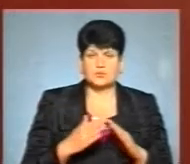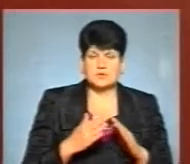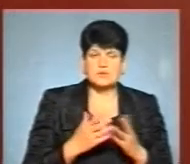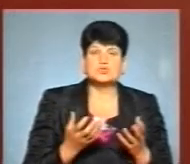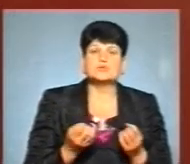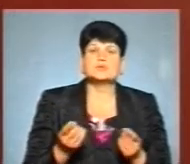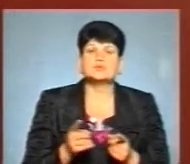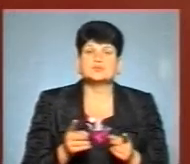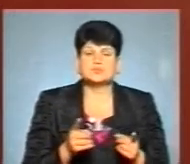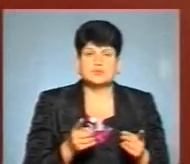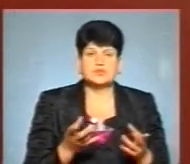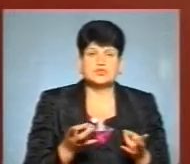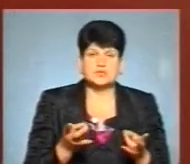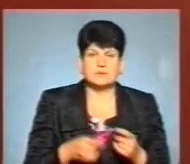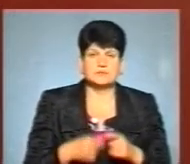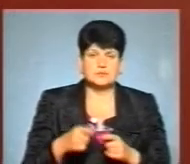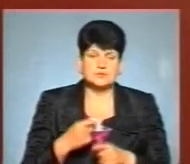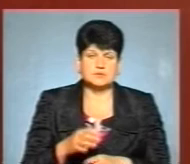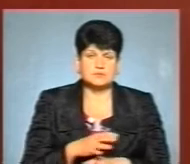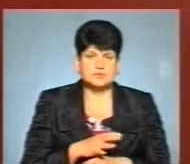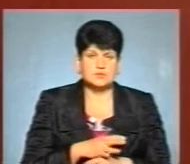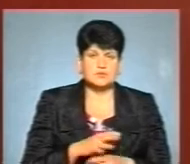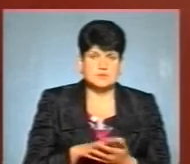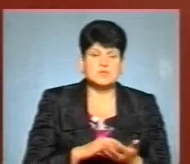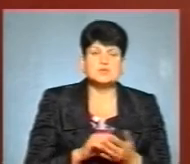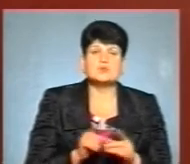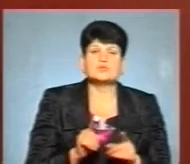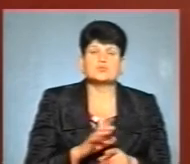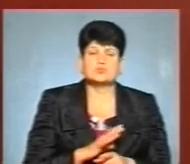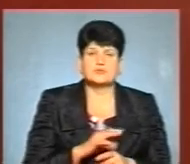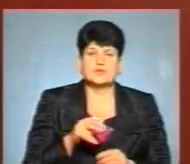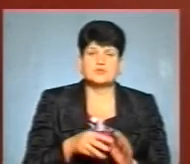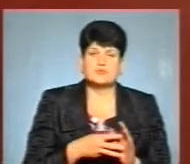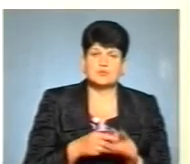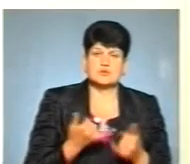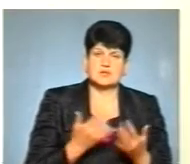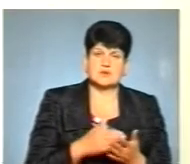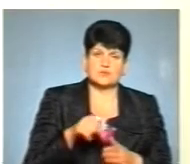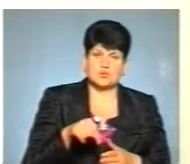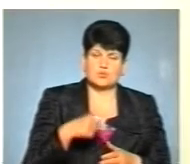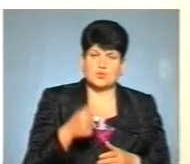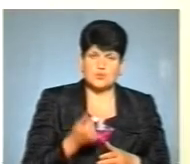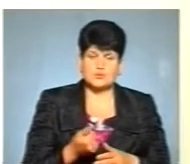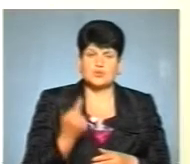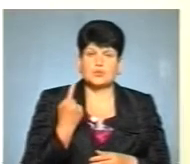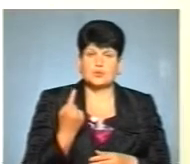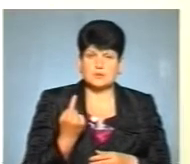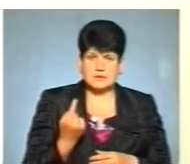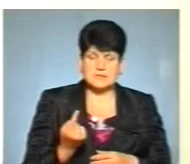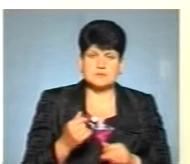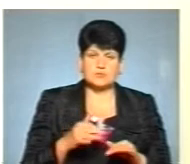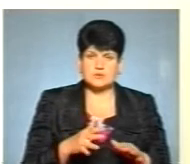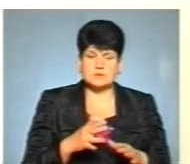ще наслідки, про які ви ще знаєте, які були, для прикладу, у 2008 році і будуть цього року? Ну, хочу ще додати, що один із